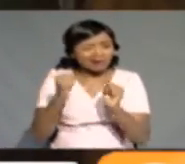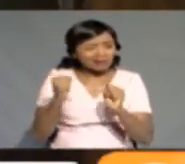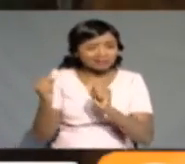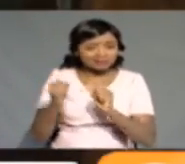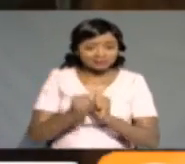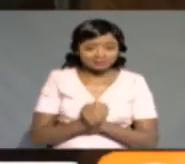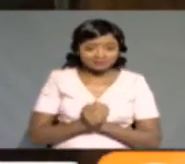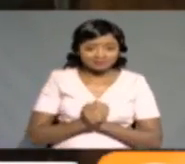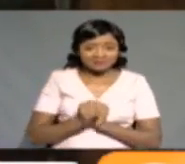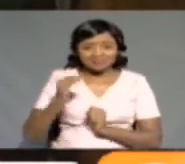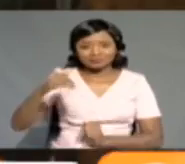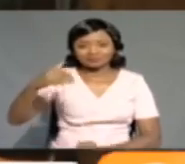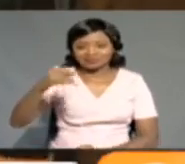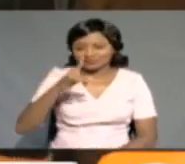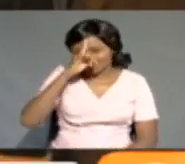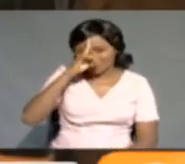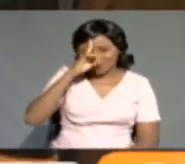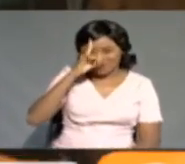Mtondo, mtondoto.